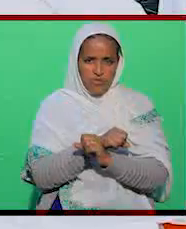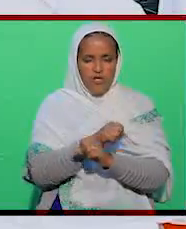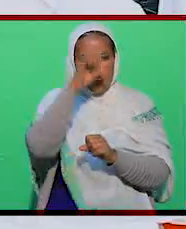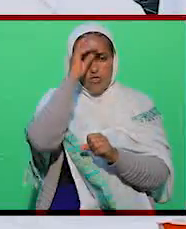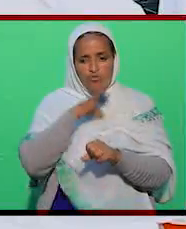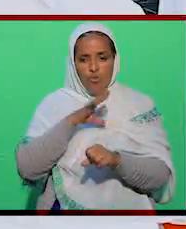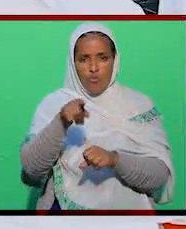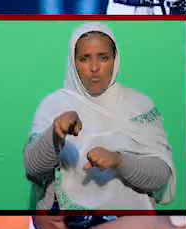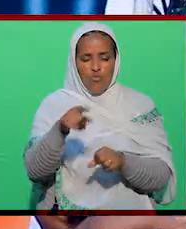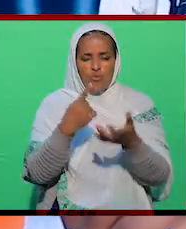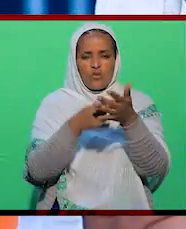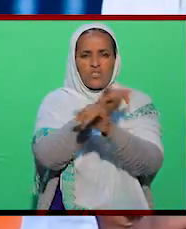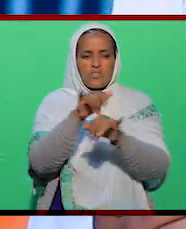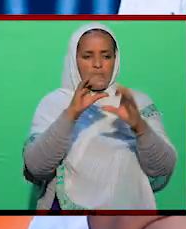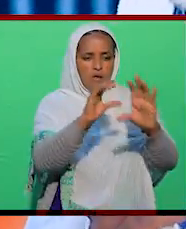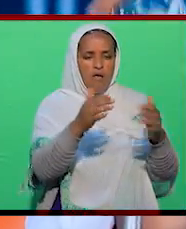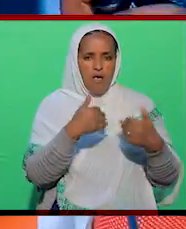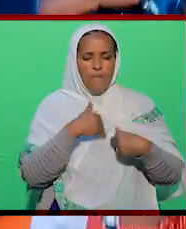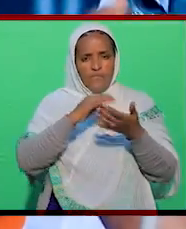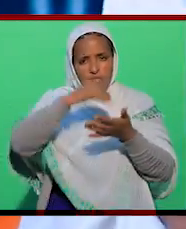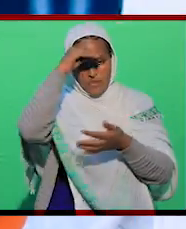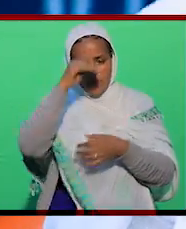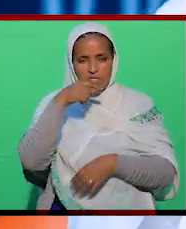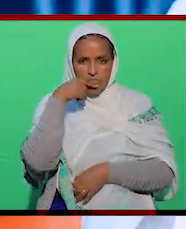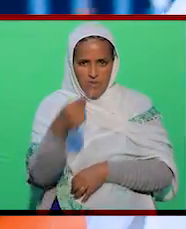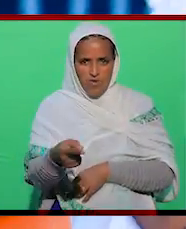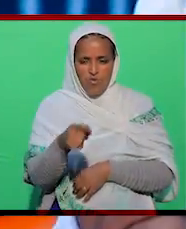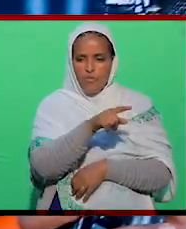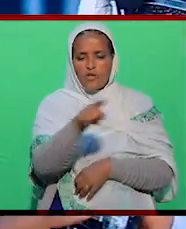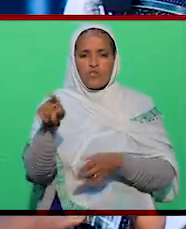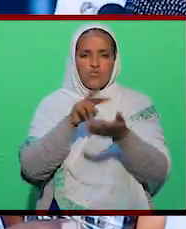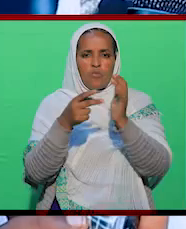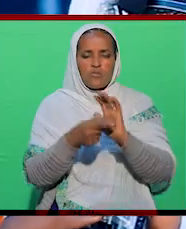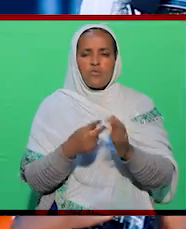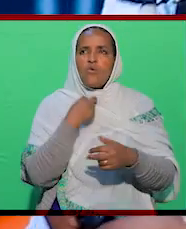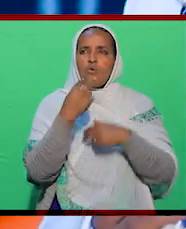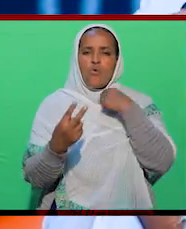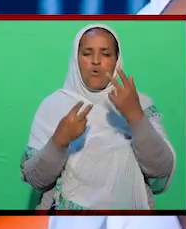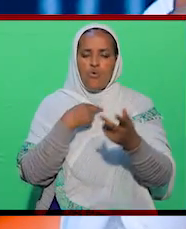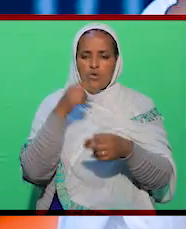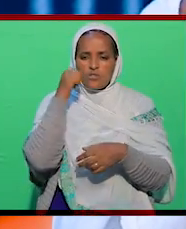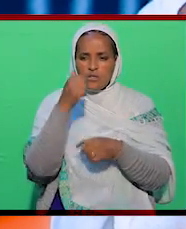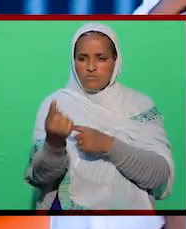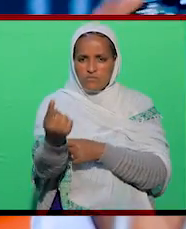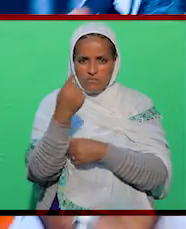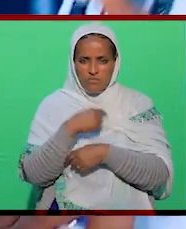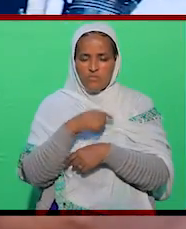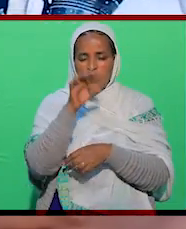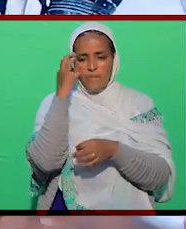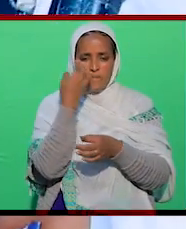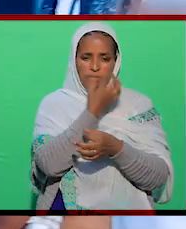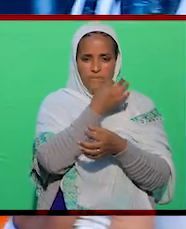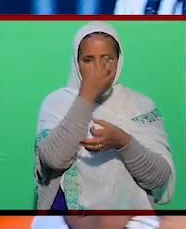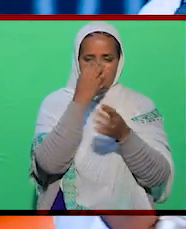የተደረገ ነገር ልንገራችሁን አልጨርስ። ሰውየው እንዲህ እያስተማረ እያለ ያው ትምህርትን በለው በእነሱ ማለት ነው እየጮህ እያለ